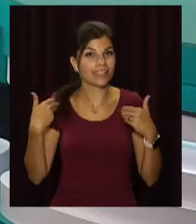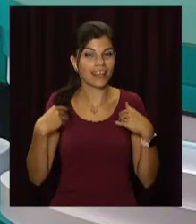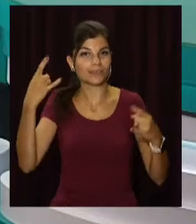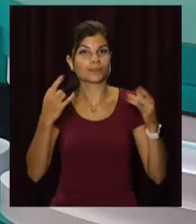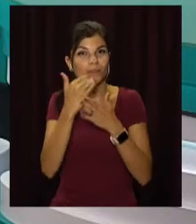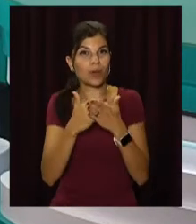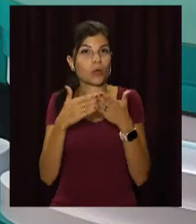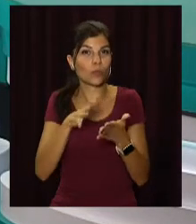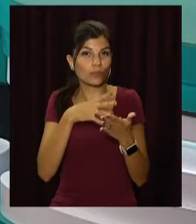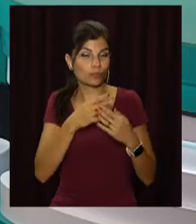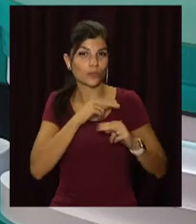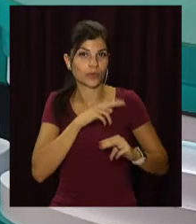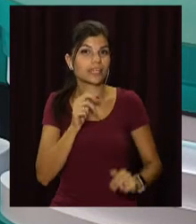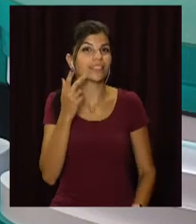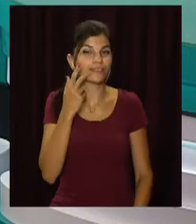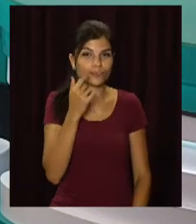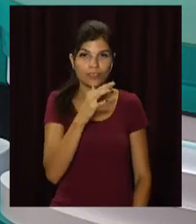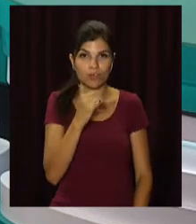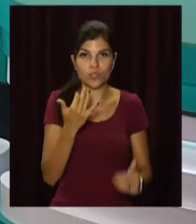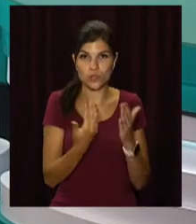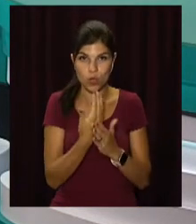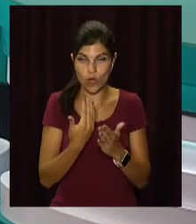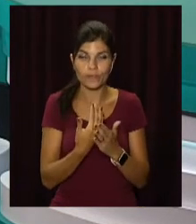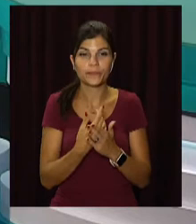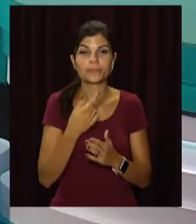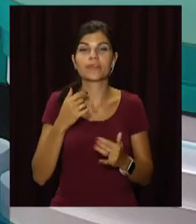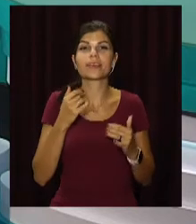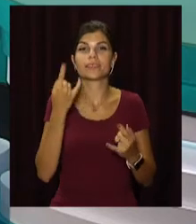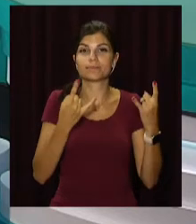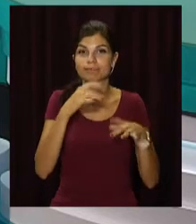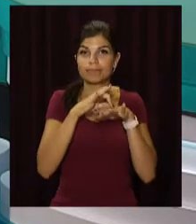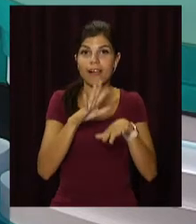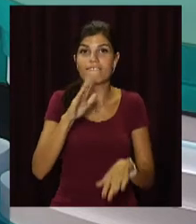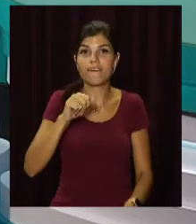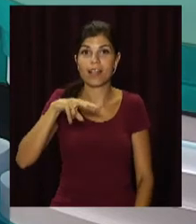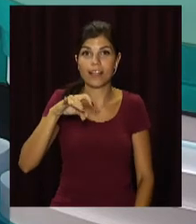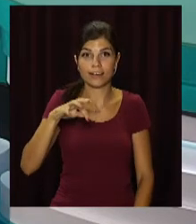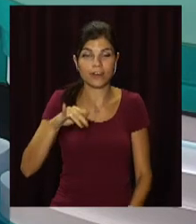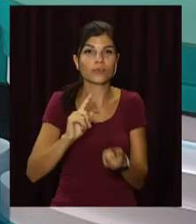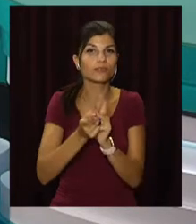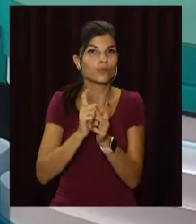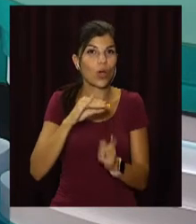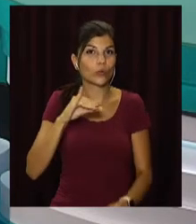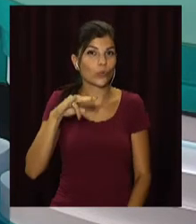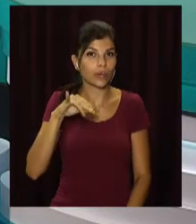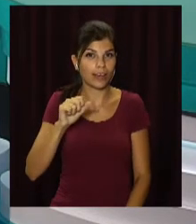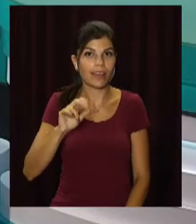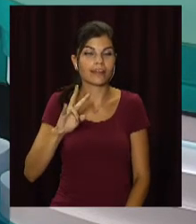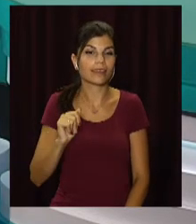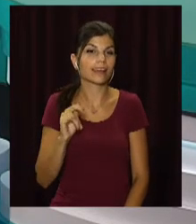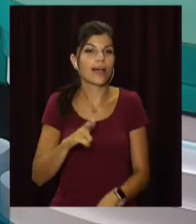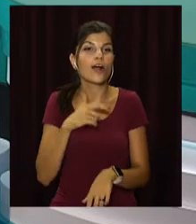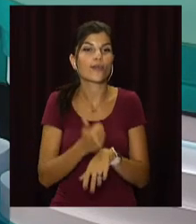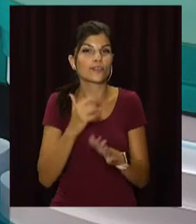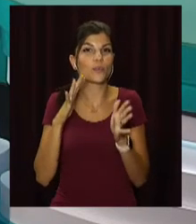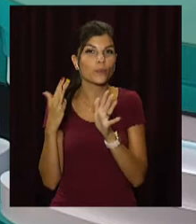вітаю! Відкритий продовжує свою роботу і, як завжди, о цій порі новини. Для вас працюють Валерія Майна та сурдоперекладачка Юліана Пуговкіна.